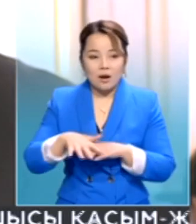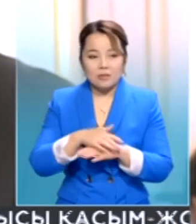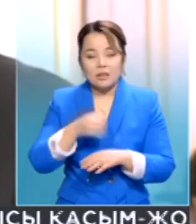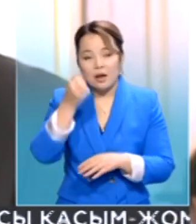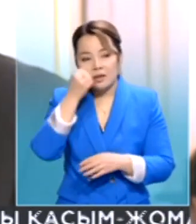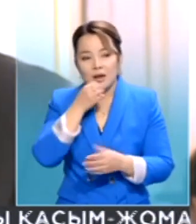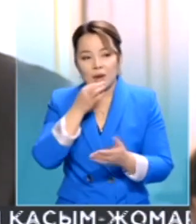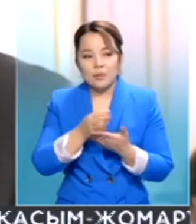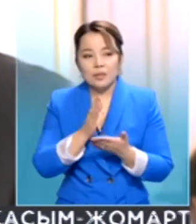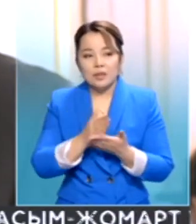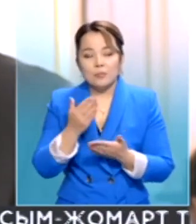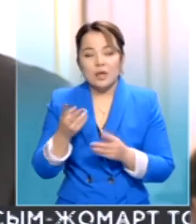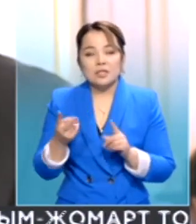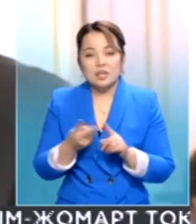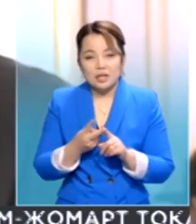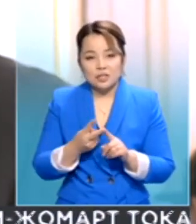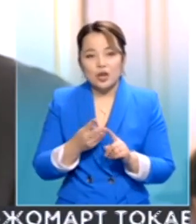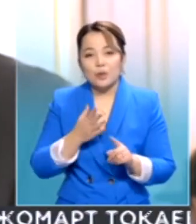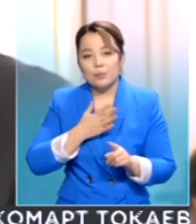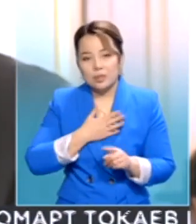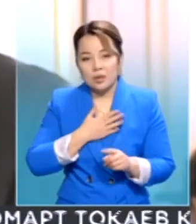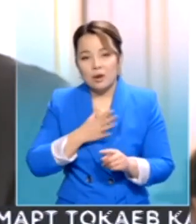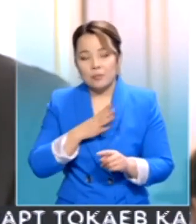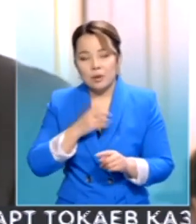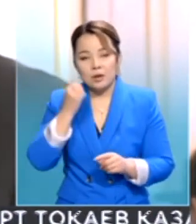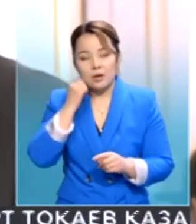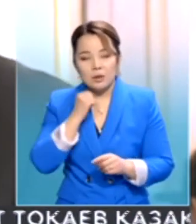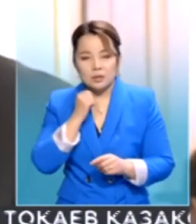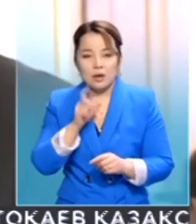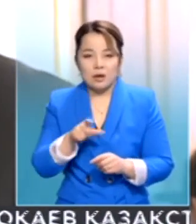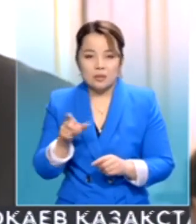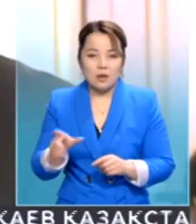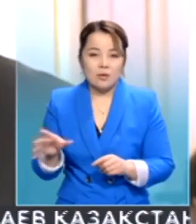айтамын. Екінші, әрине ауыл